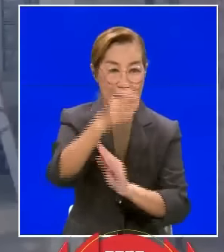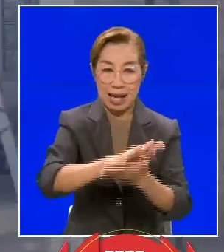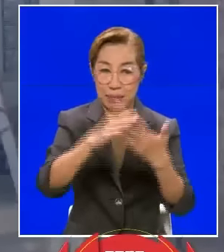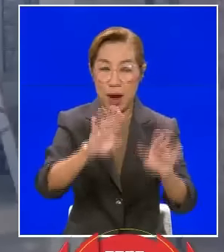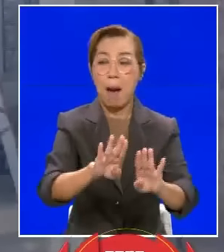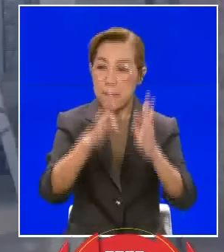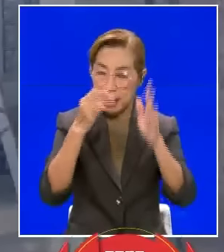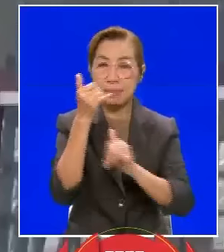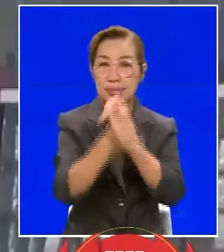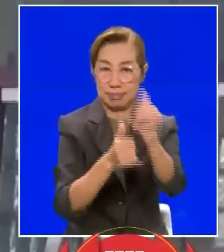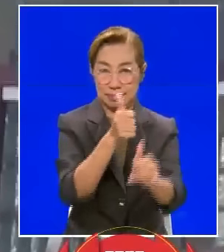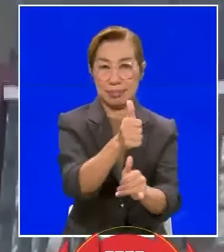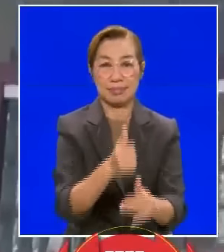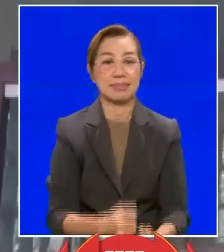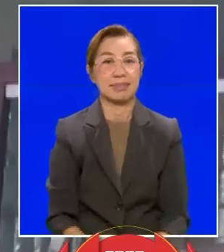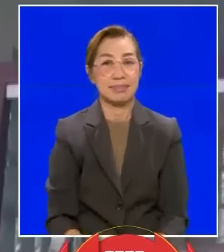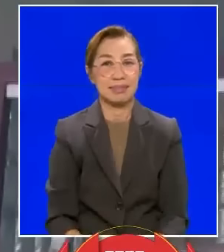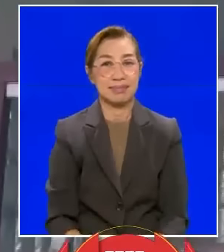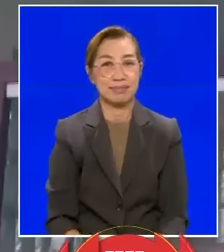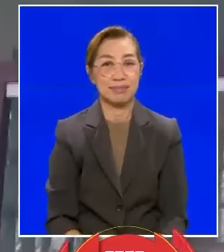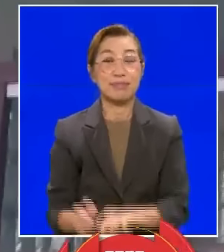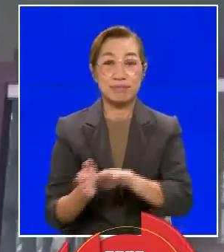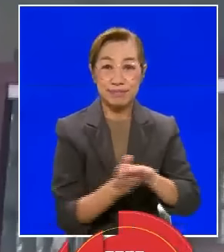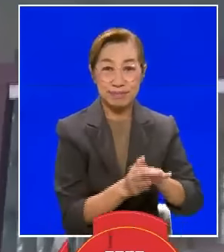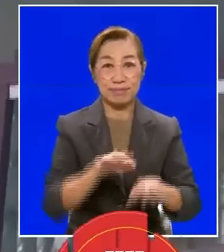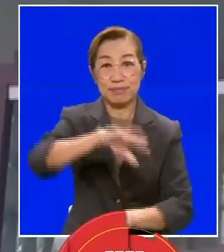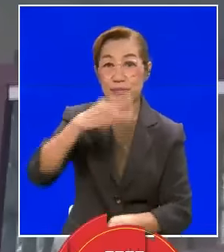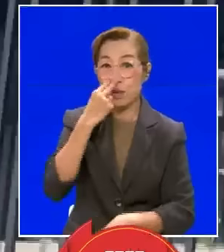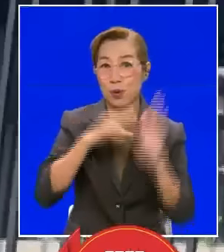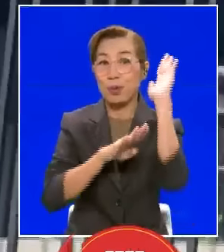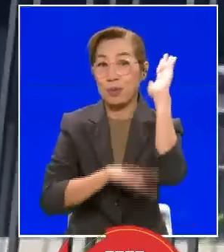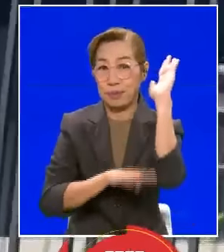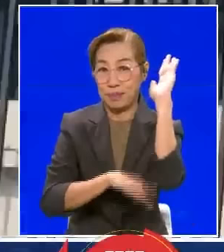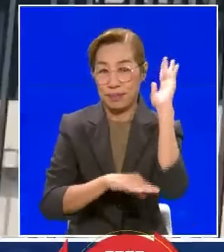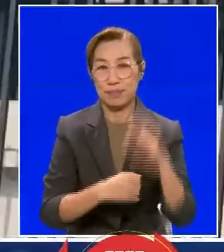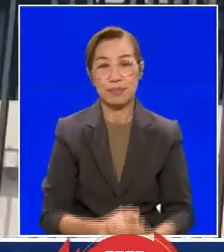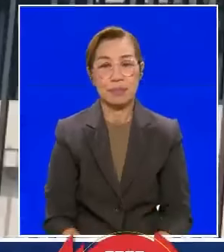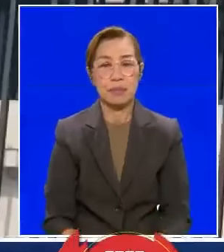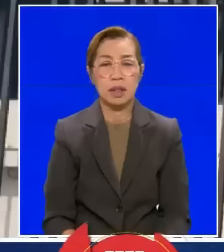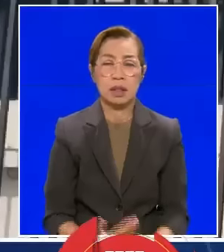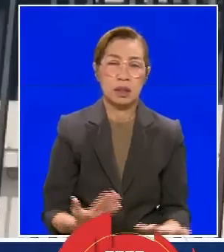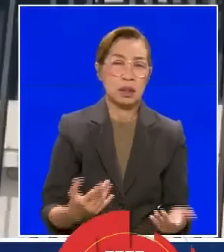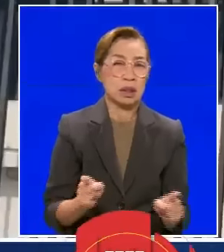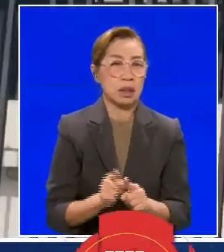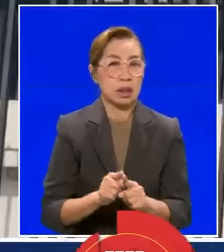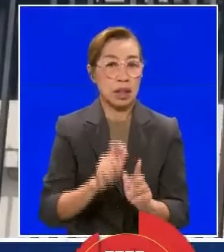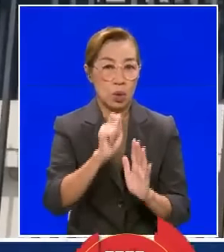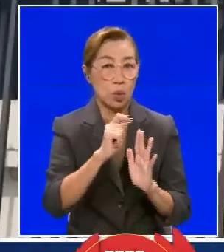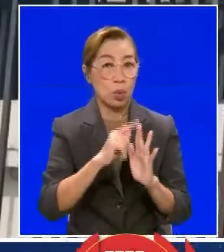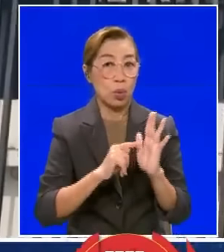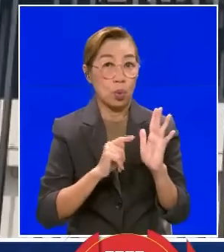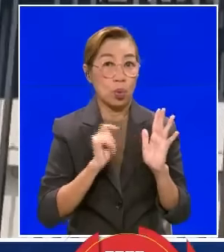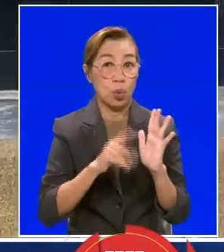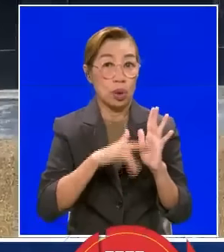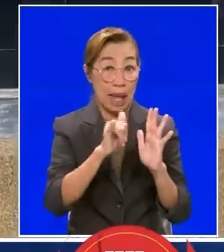ช้ประโยชน์กันนะคะ ครับพาท่านผู้ชมลงใต้ไปบ้างนะฮะโอ้โหต้องบอกว่า อุทัยไปแล้วโคราชไป